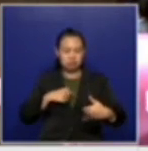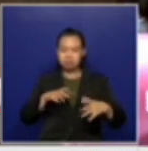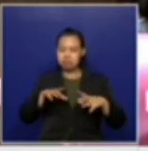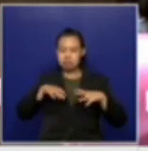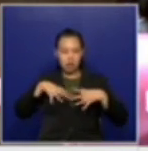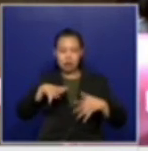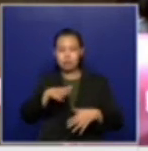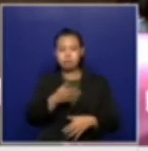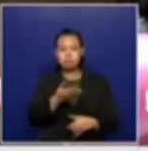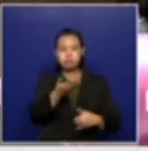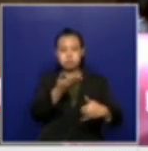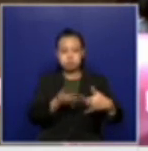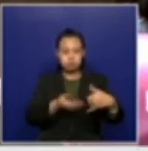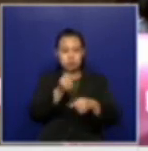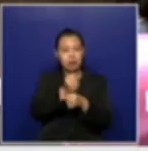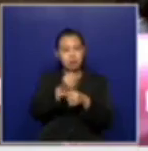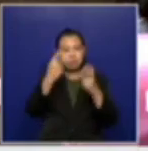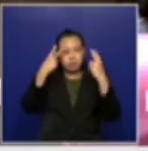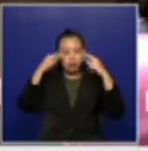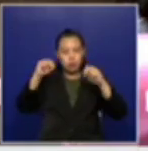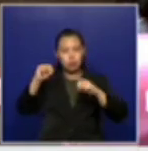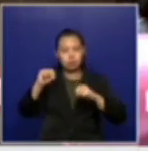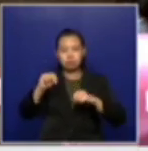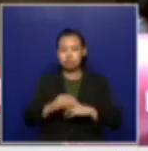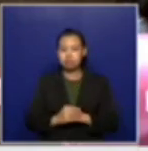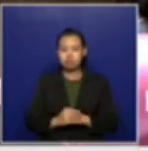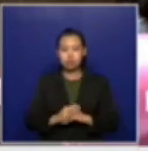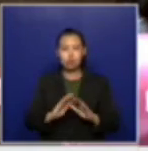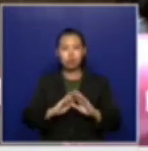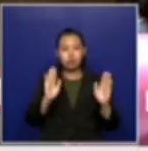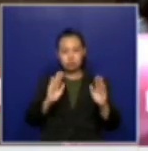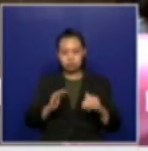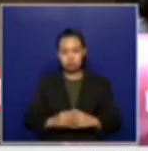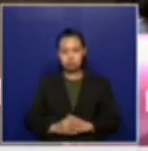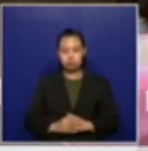ให้ท่านดำรงตำแหน่งนายกรัฐมนตรีได้อีกต่อไปครับท่านประธานครับ ครับขอบคุณ